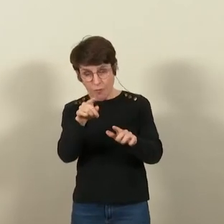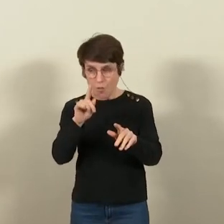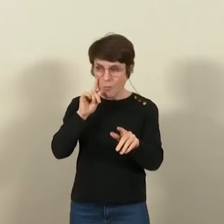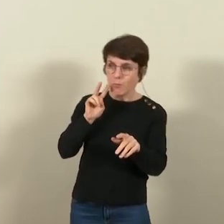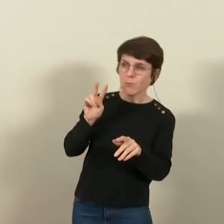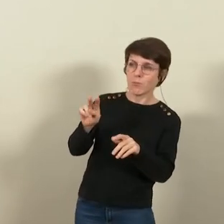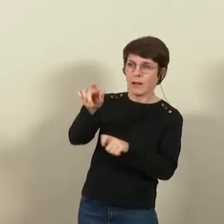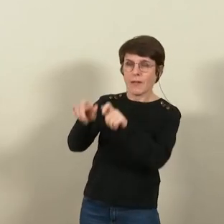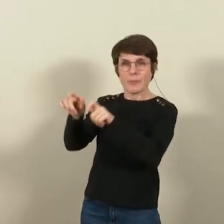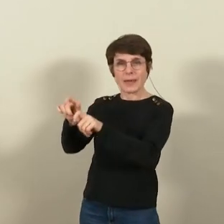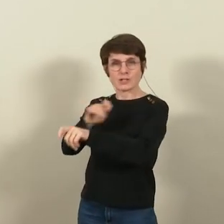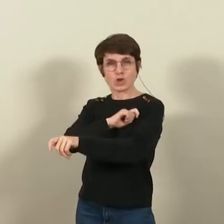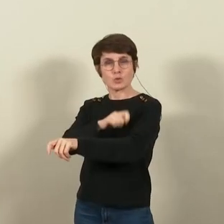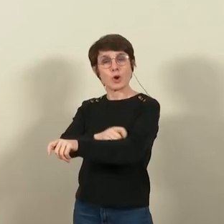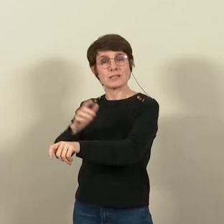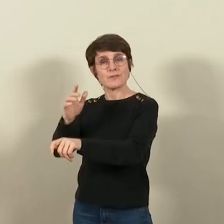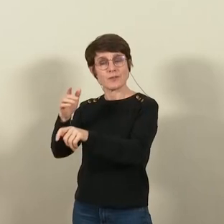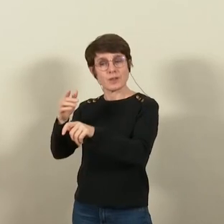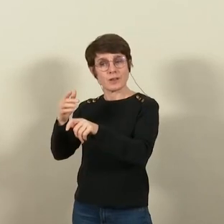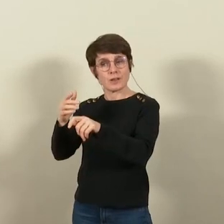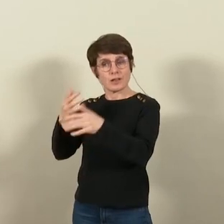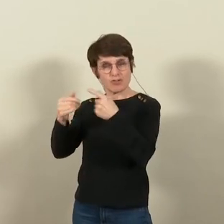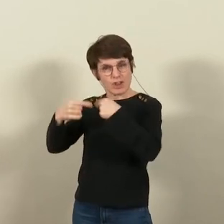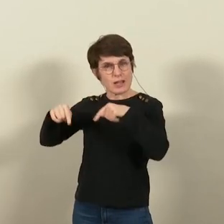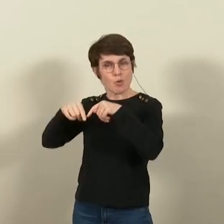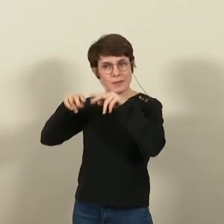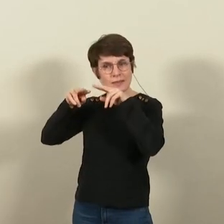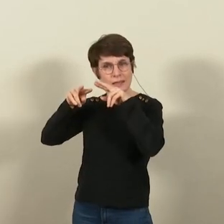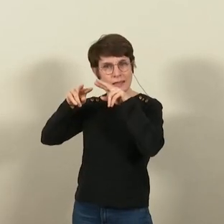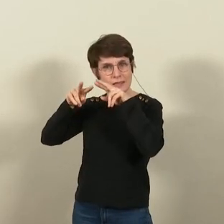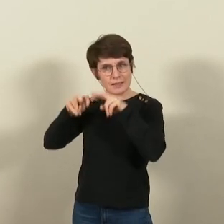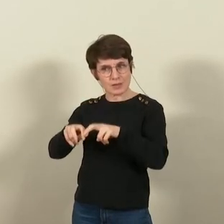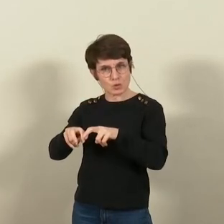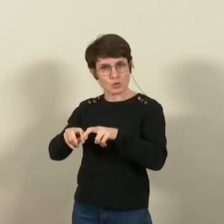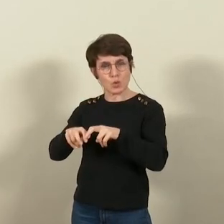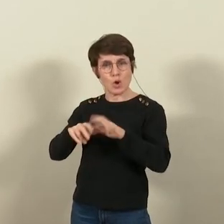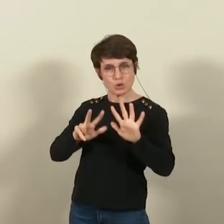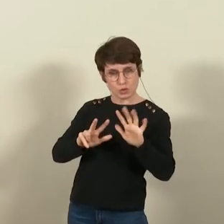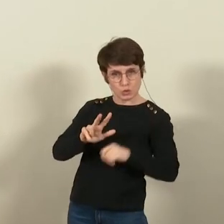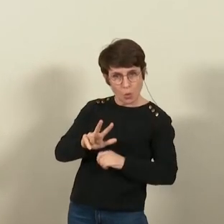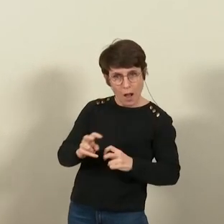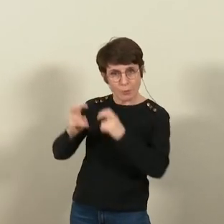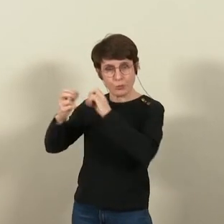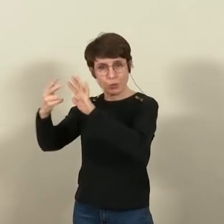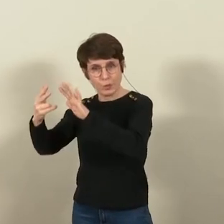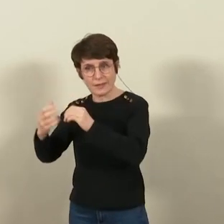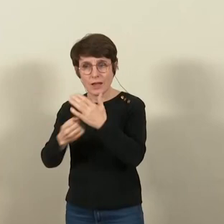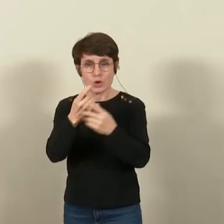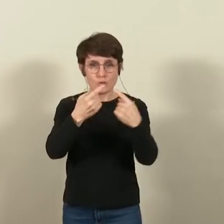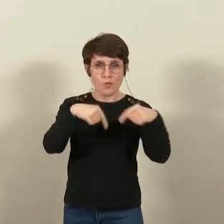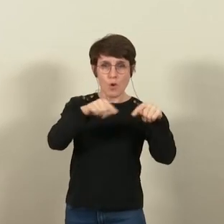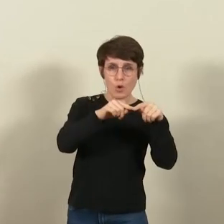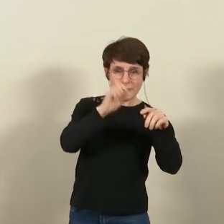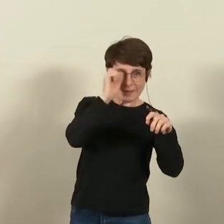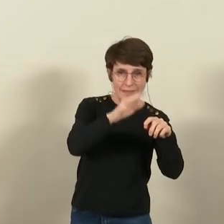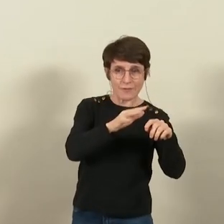passent de 3 à 8 dans le Comité d'instruction et de 1 à 9 dans le nouveau comité d'avis